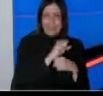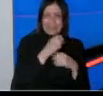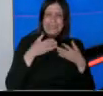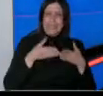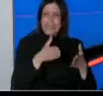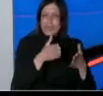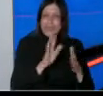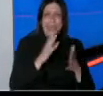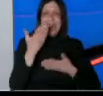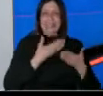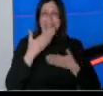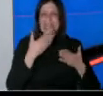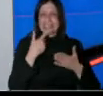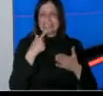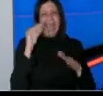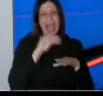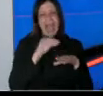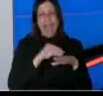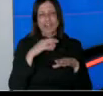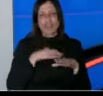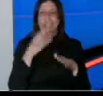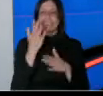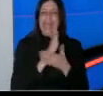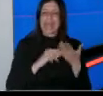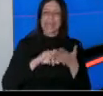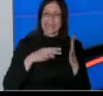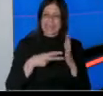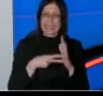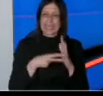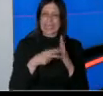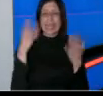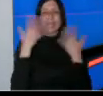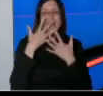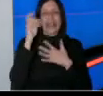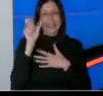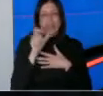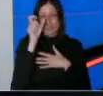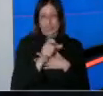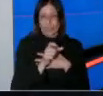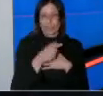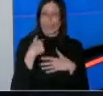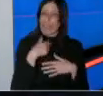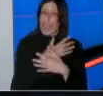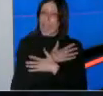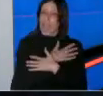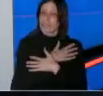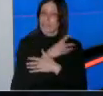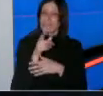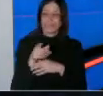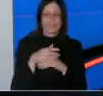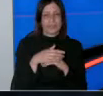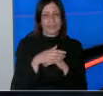לא נורא, אז ויעדי תכסי להרם, תופשת שלי, אבל בסדר. זה חלק מהאסטרטגיה, לבלבל את האנשים. אוקיי. אני דווקא אהבתי את